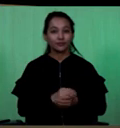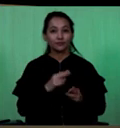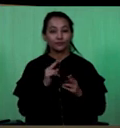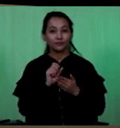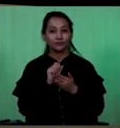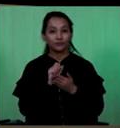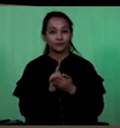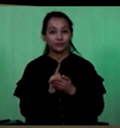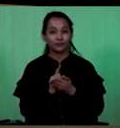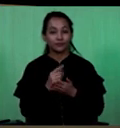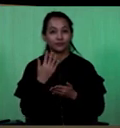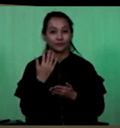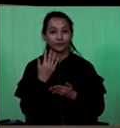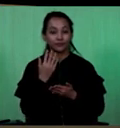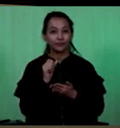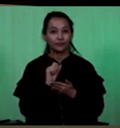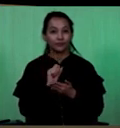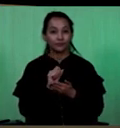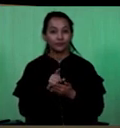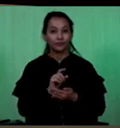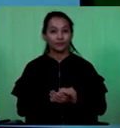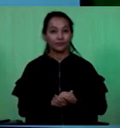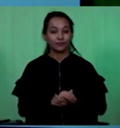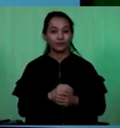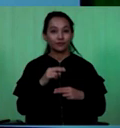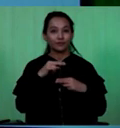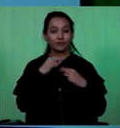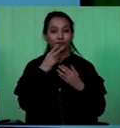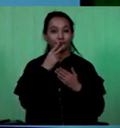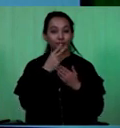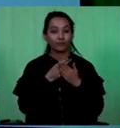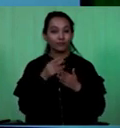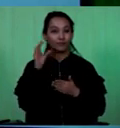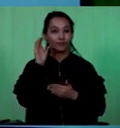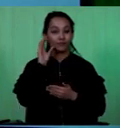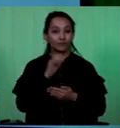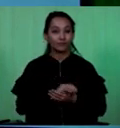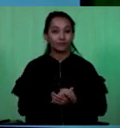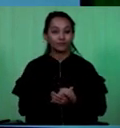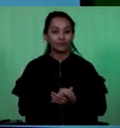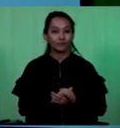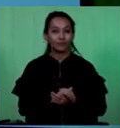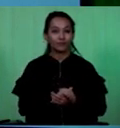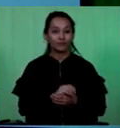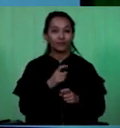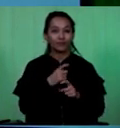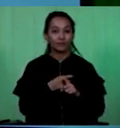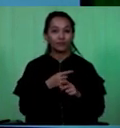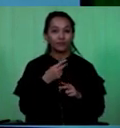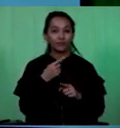Navbatdagi topshirig'imiz 5-chi boshqotirma. Diqqat bilan tinglang. X qo'shuv